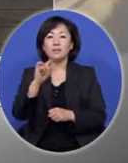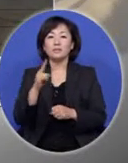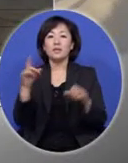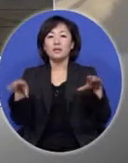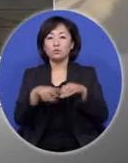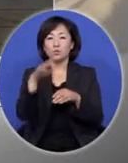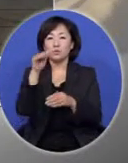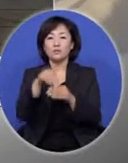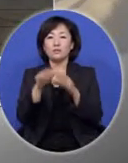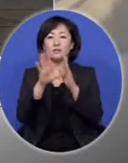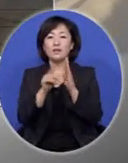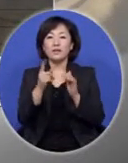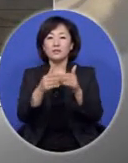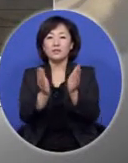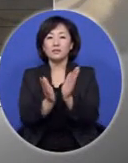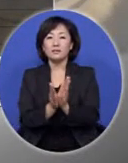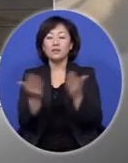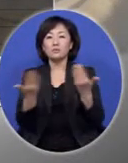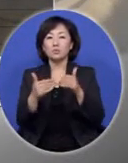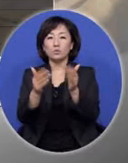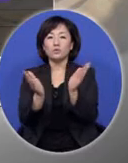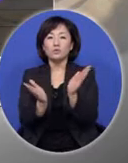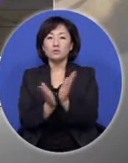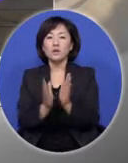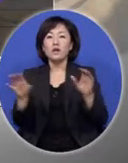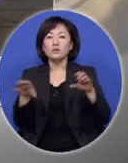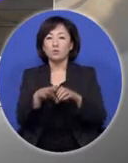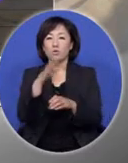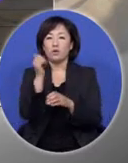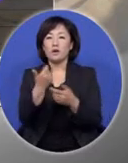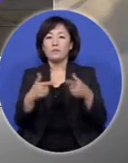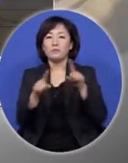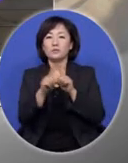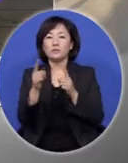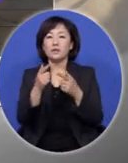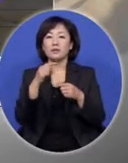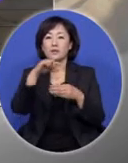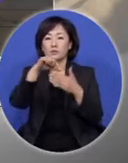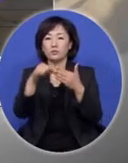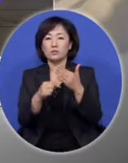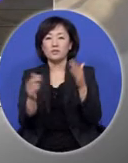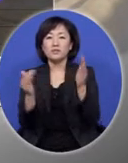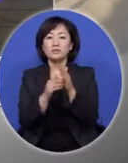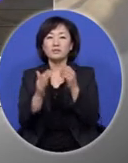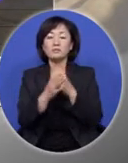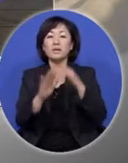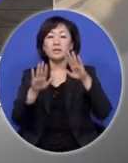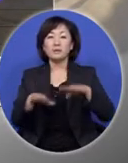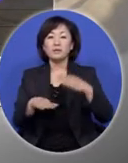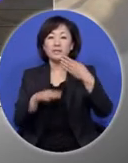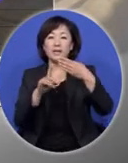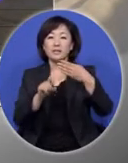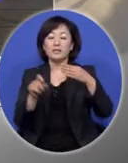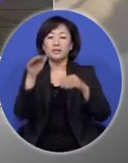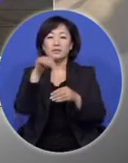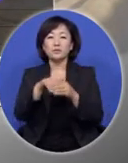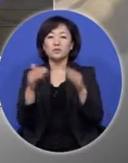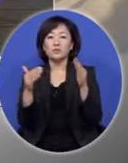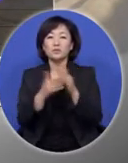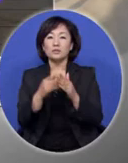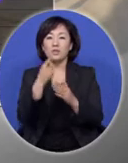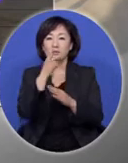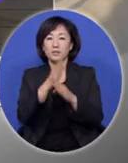총선에선 한나라당과 민주노동당, 통합민주당의 순을 보였지만 이번 4.11 총선의 결과를 보면